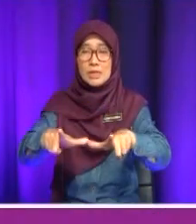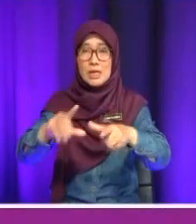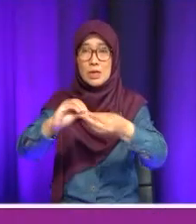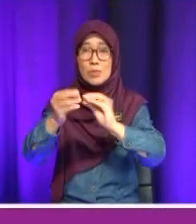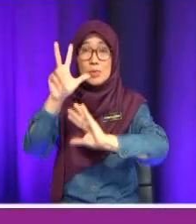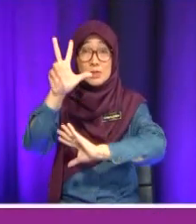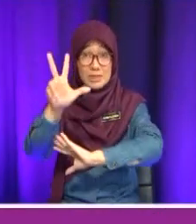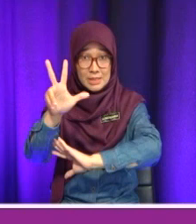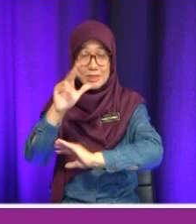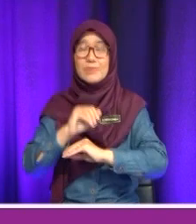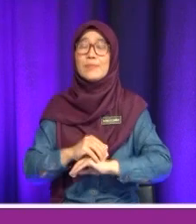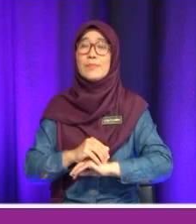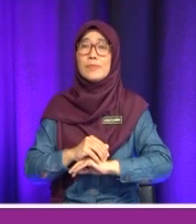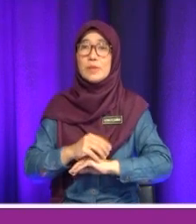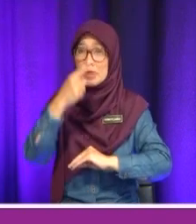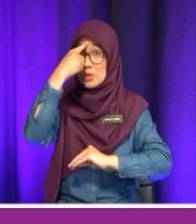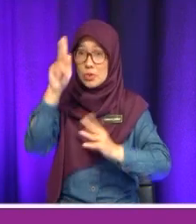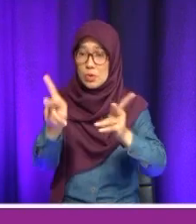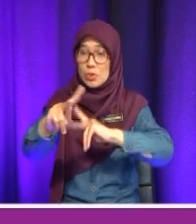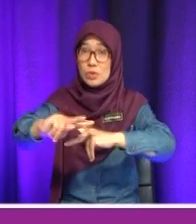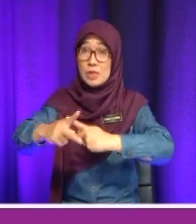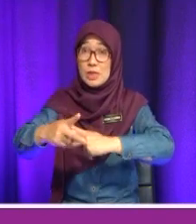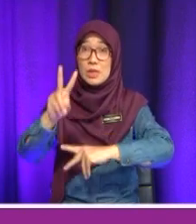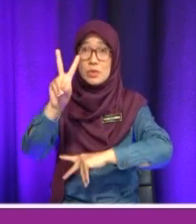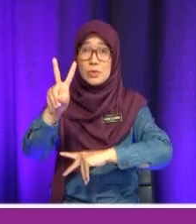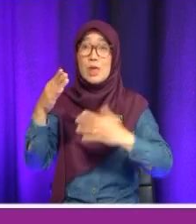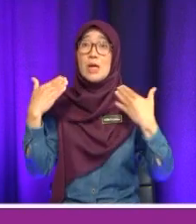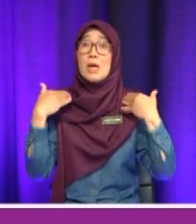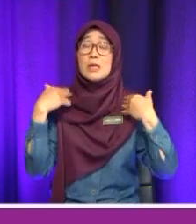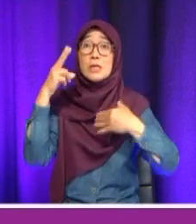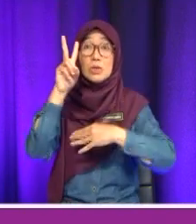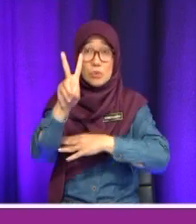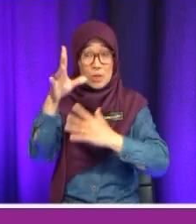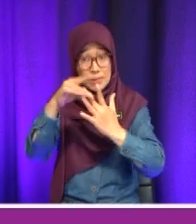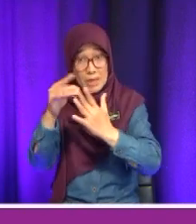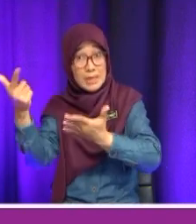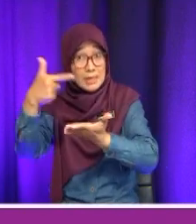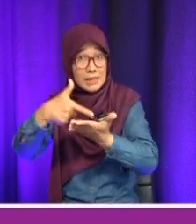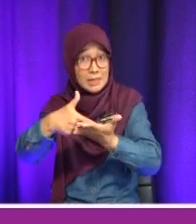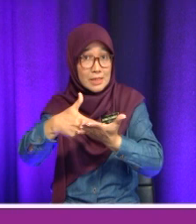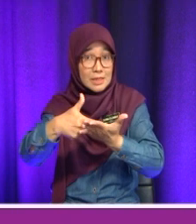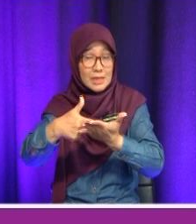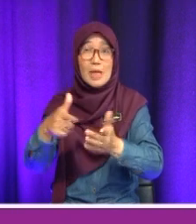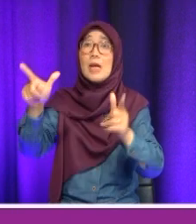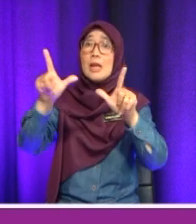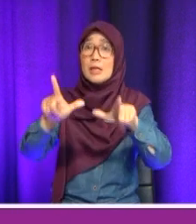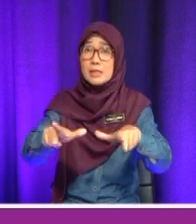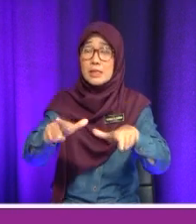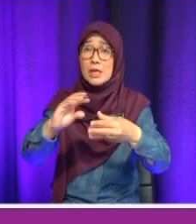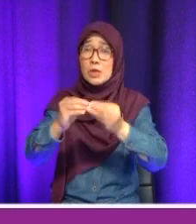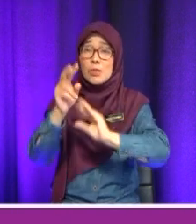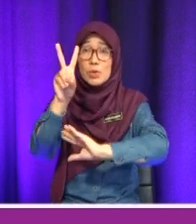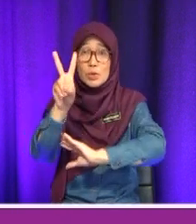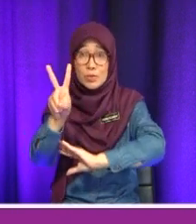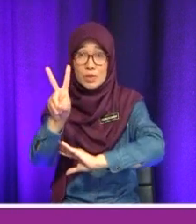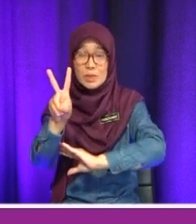mana kalian untuk kotak yang kedua kita ada dua pilihan yang berikutnya jadi kita akan letak nomor 2 dan juga kota segitiga